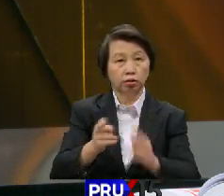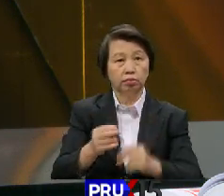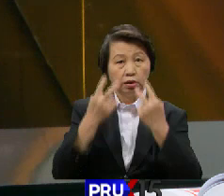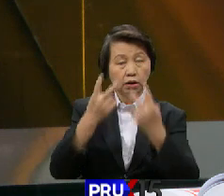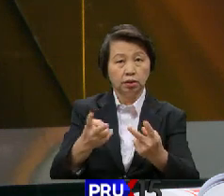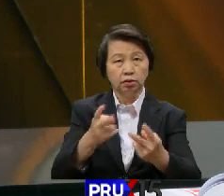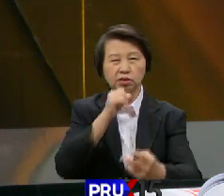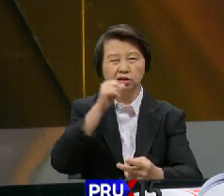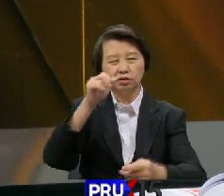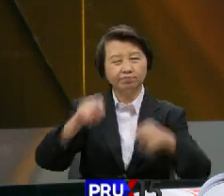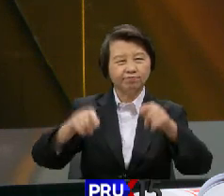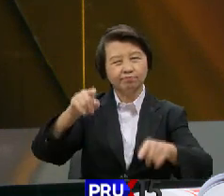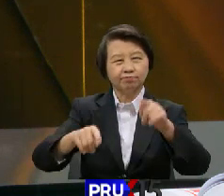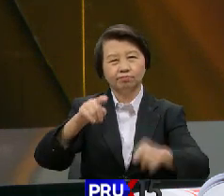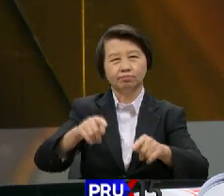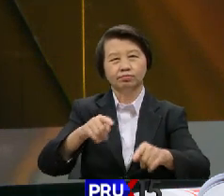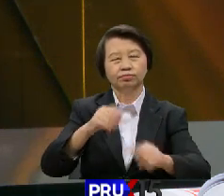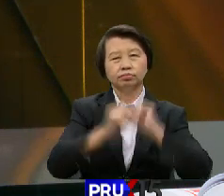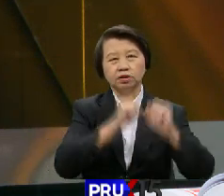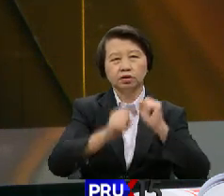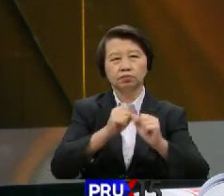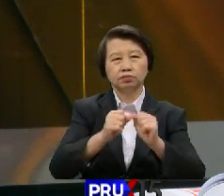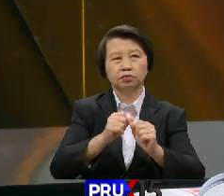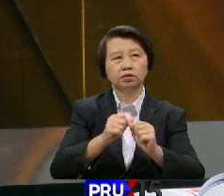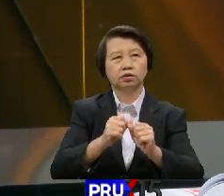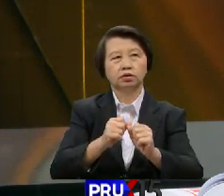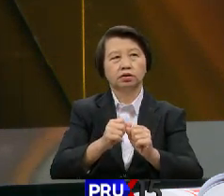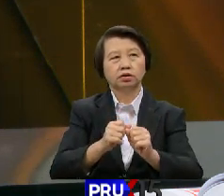ketidak mempunyai sifat